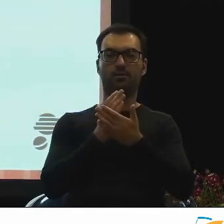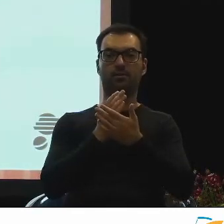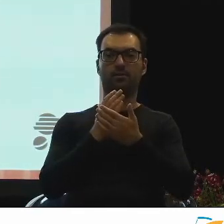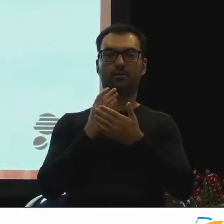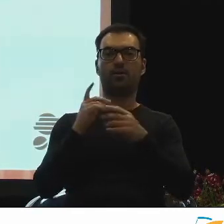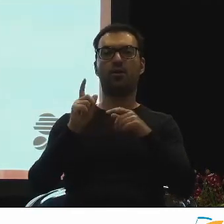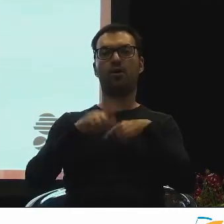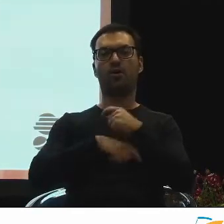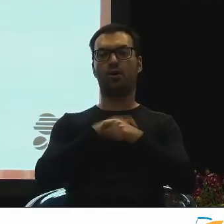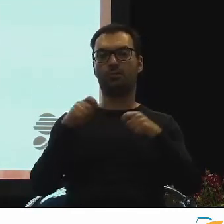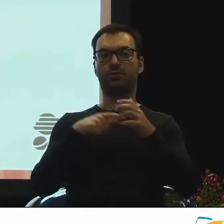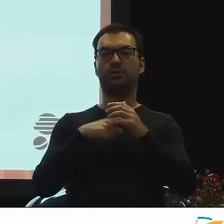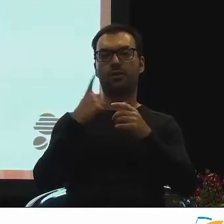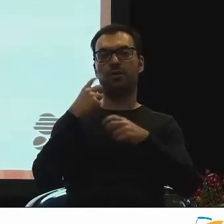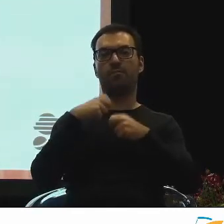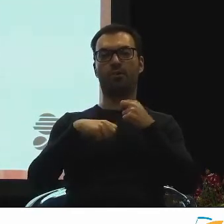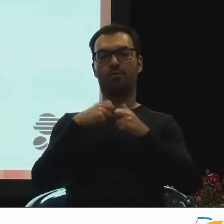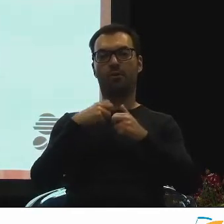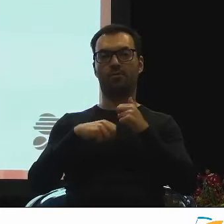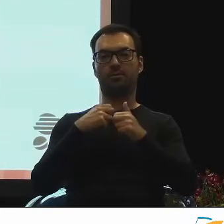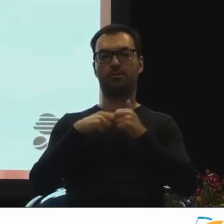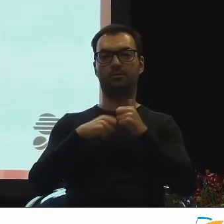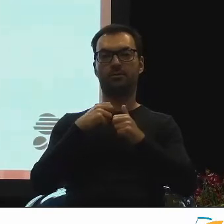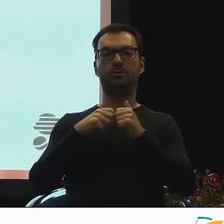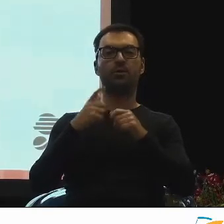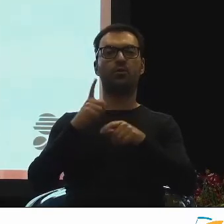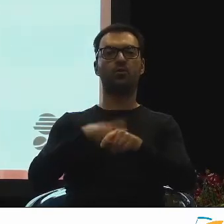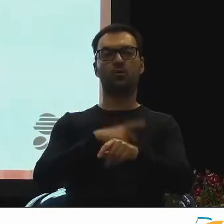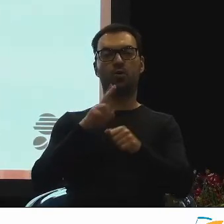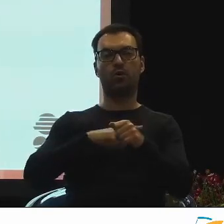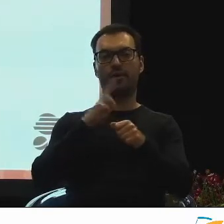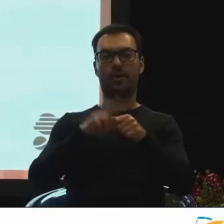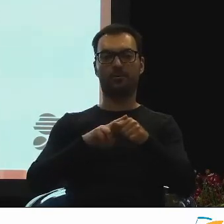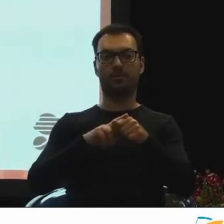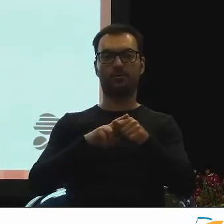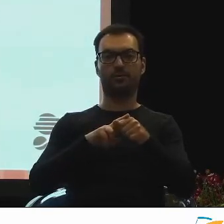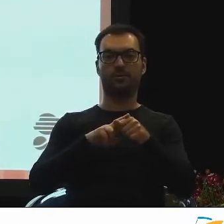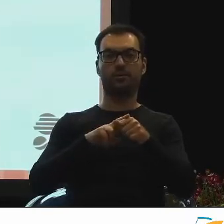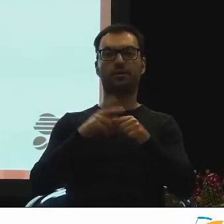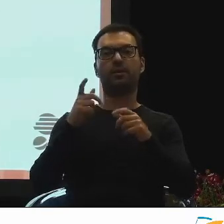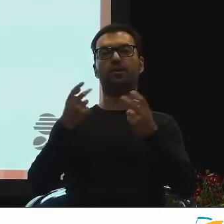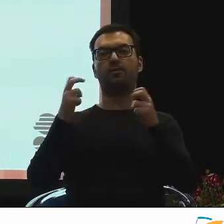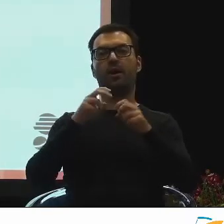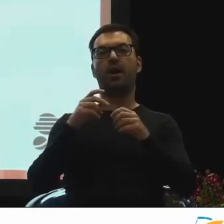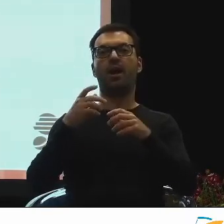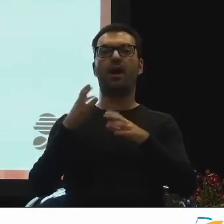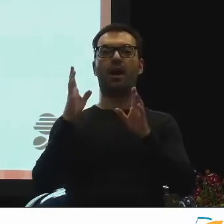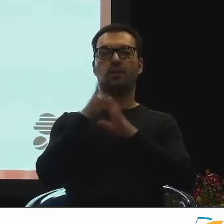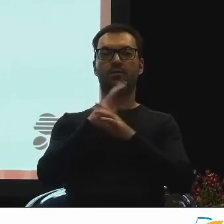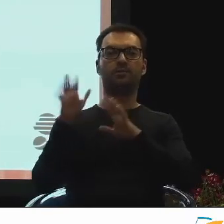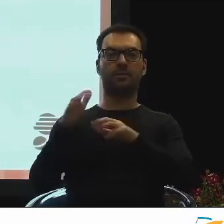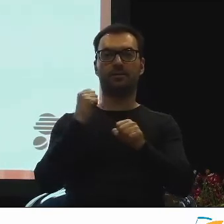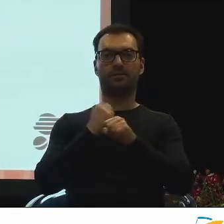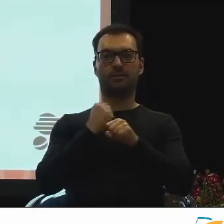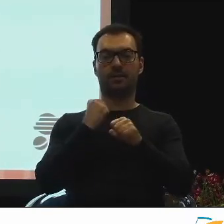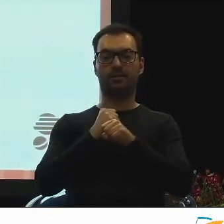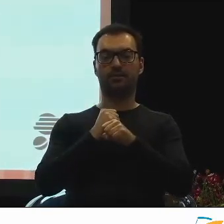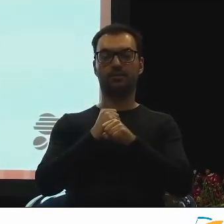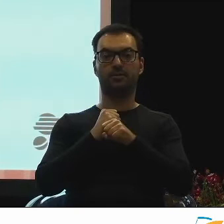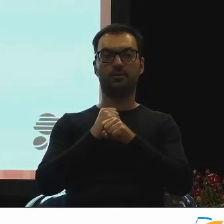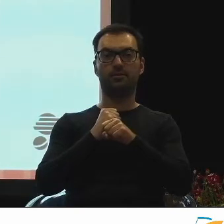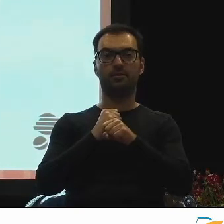na zasadzie rozwiązywania pojedynczych codziennych problemów, ale właśnie długoterminowe tworzenie tej atmosfery miejsca pracy